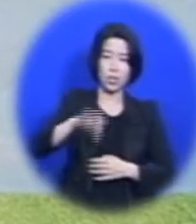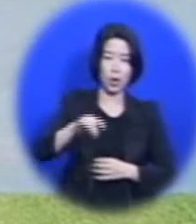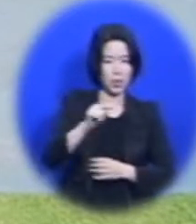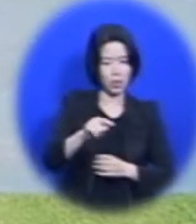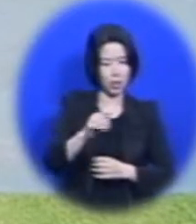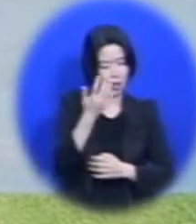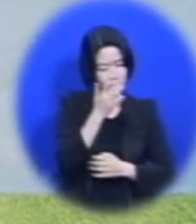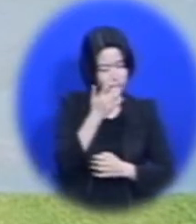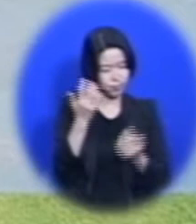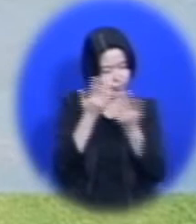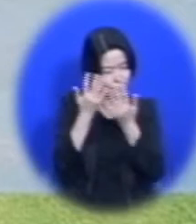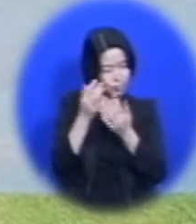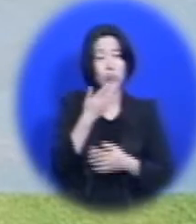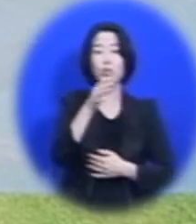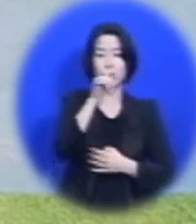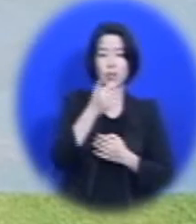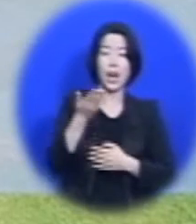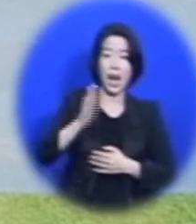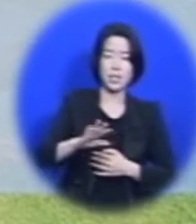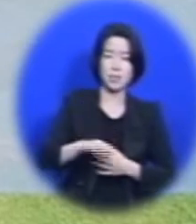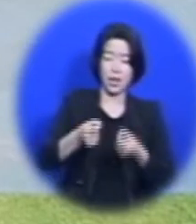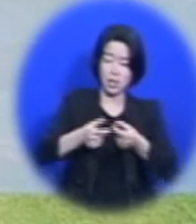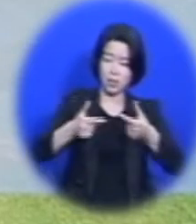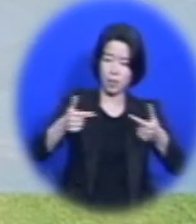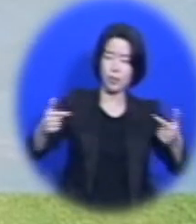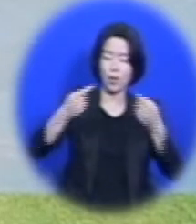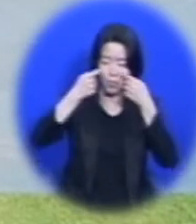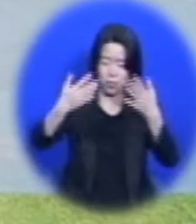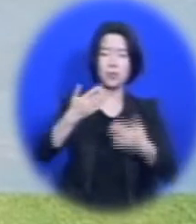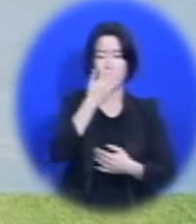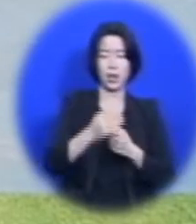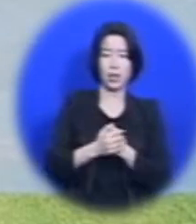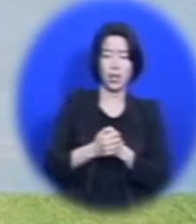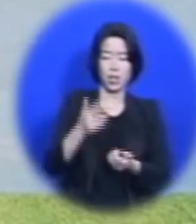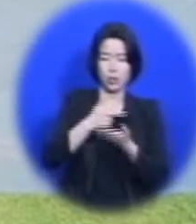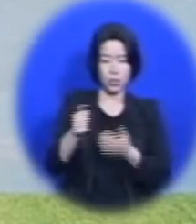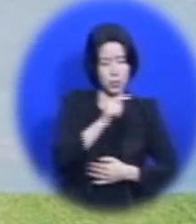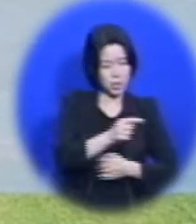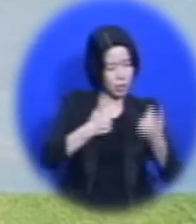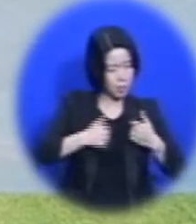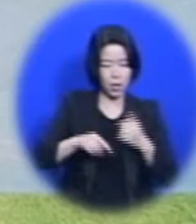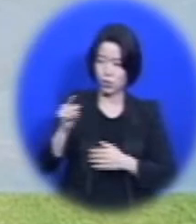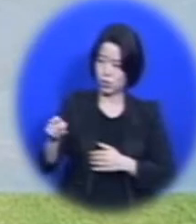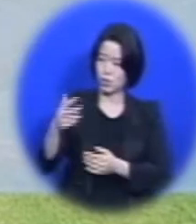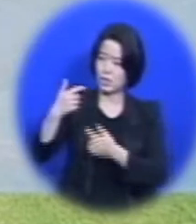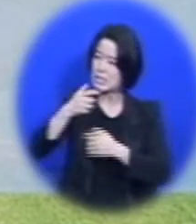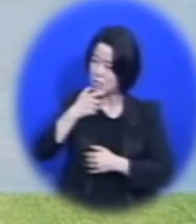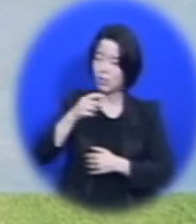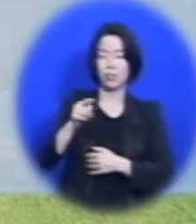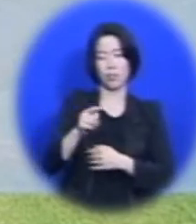좀 혼란스러울 때도 있습니다. 그러나 점점 분명해집니다. 주님이 이것을 기뻐하시고 주님이 이것은 싫어하시는